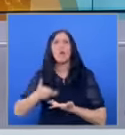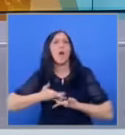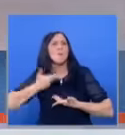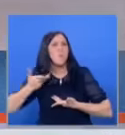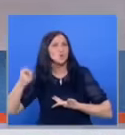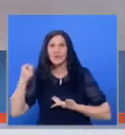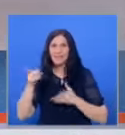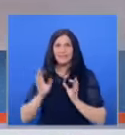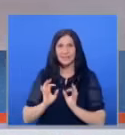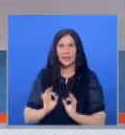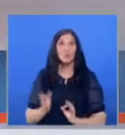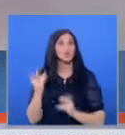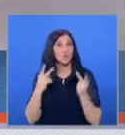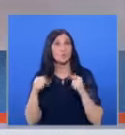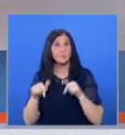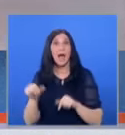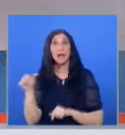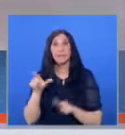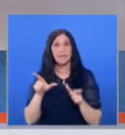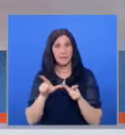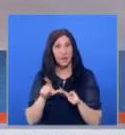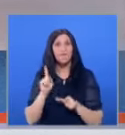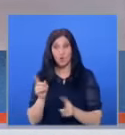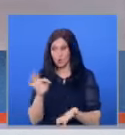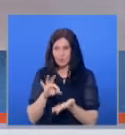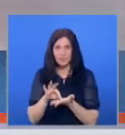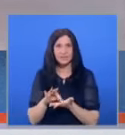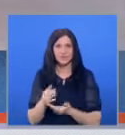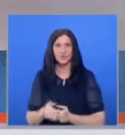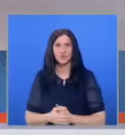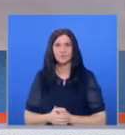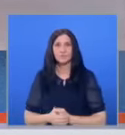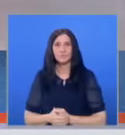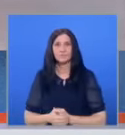от тази церемония ще научим сега от Александър Марков, който присъстваше на нея.